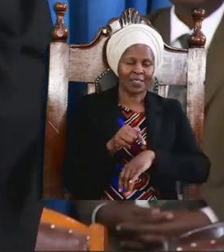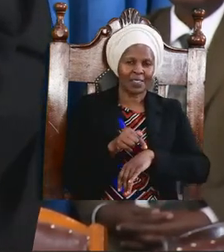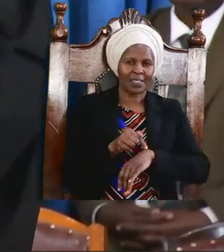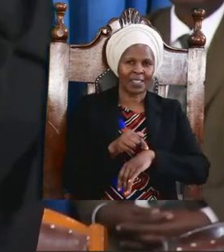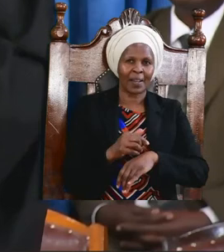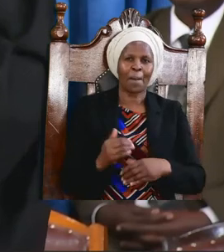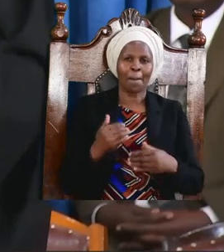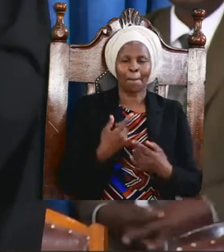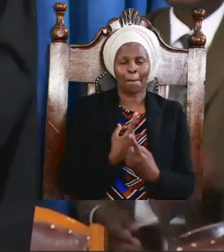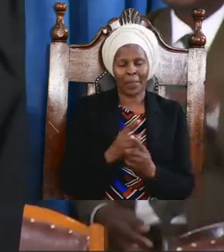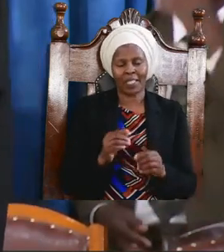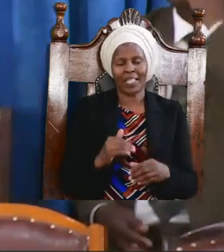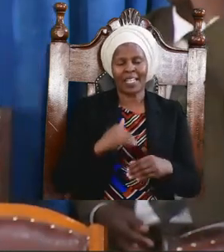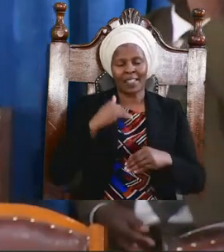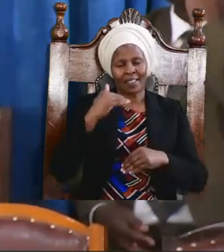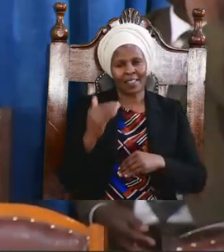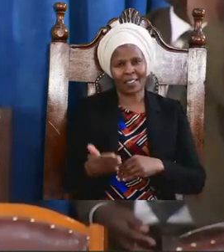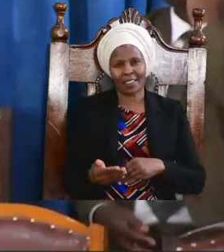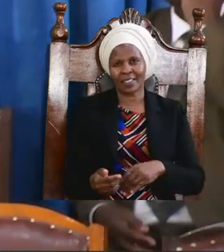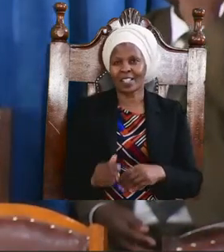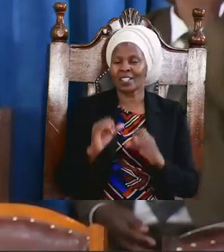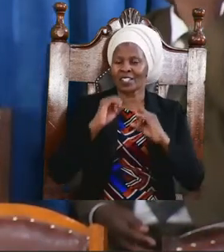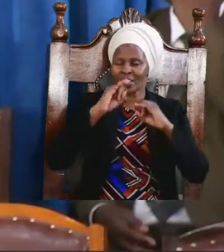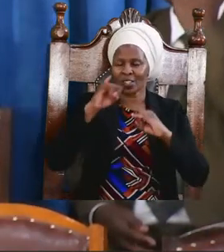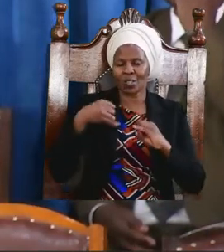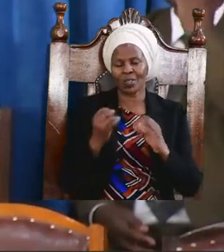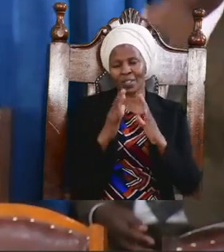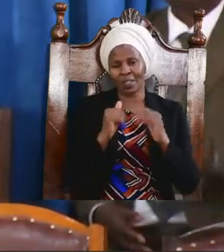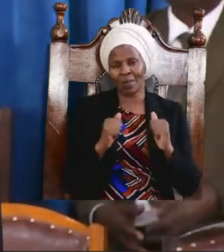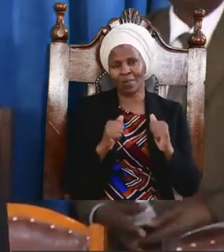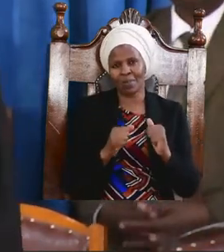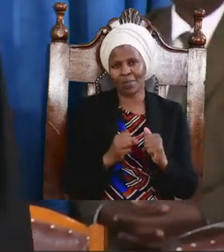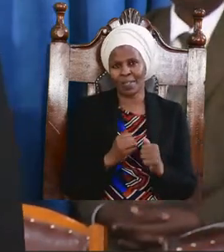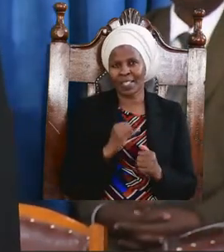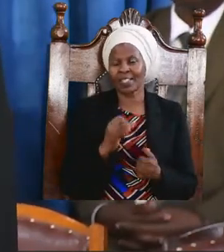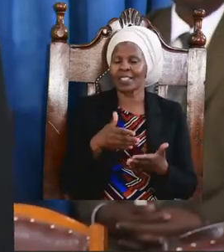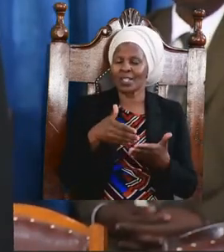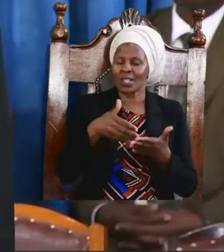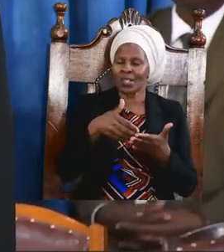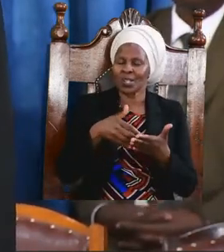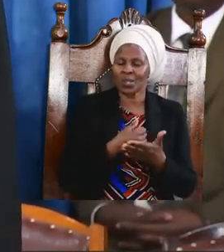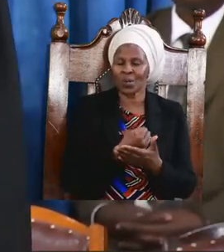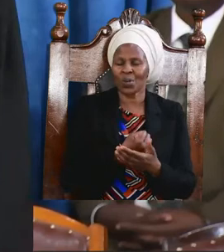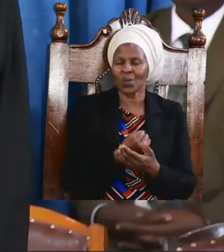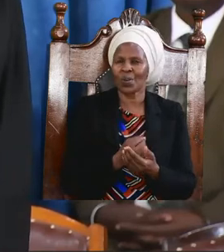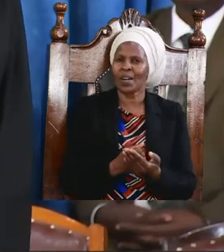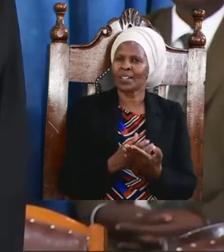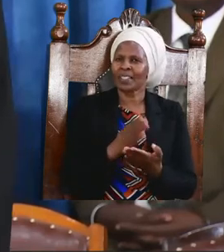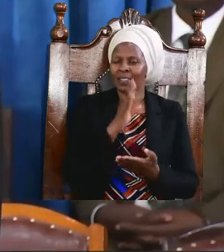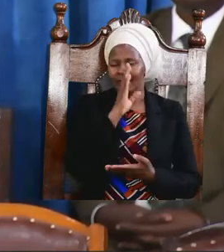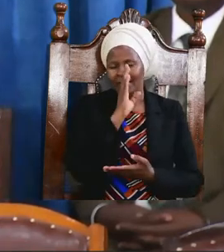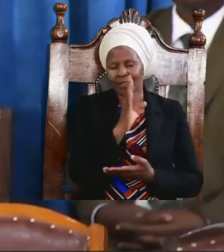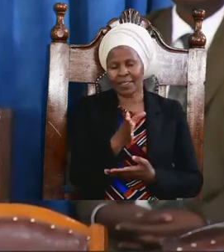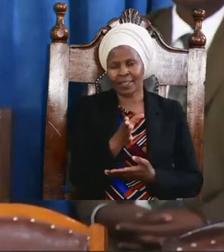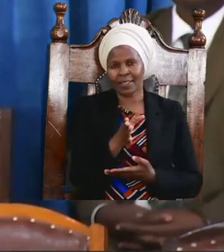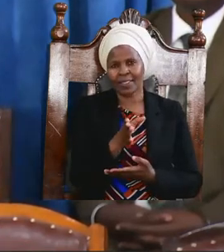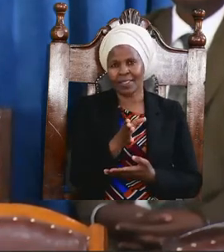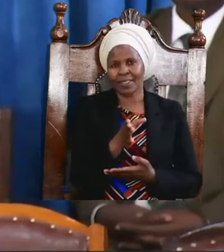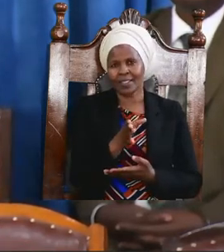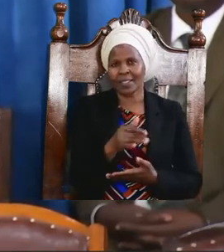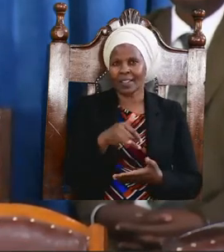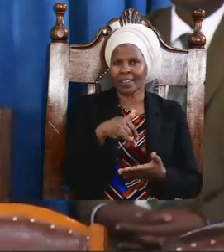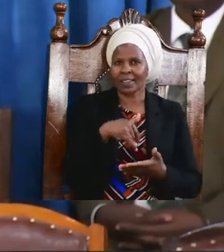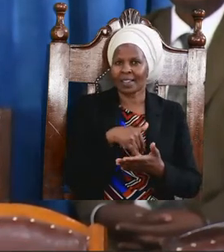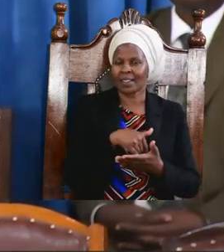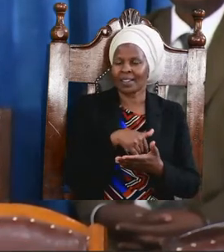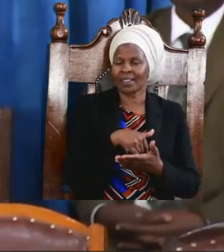next Jerusalem will be the new Jerusalem. Na ni Sunday ambayo katika